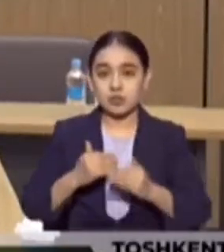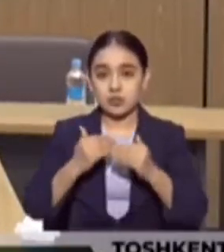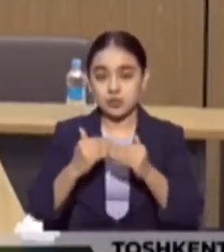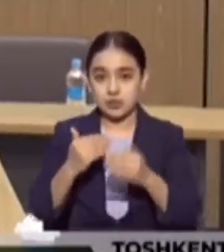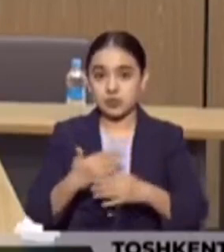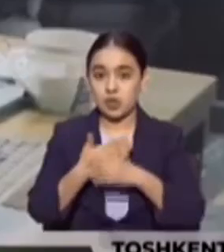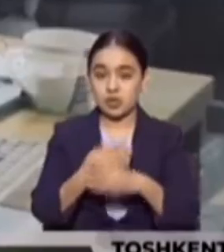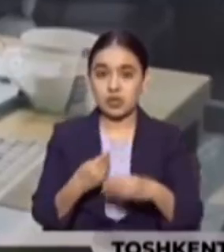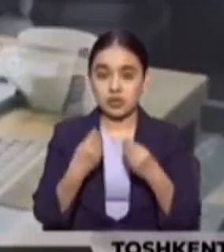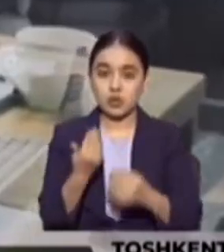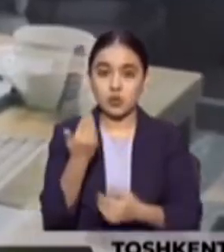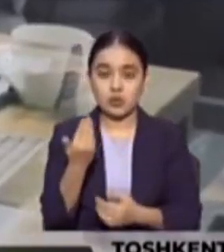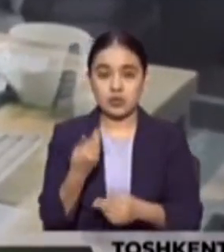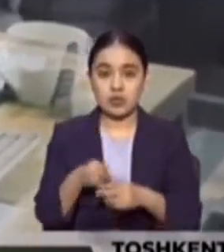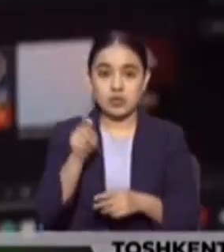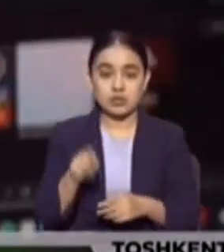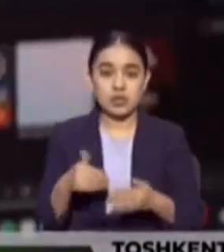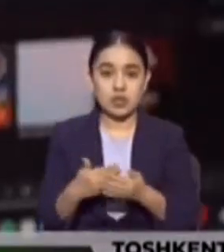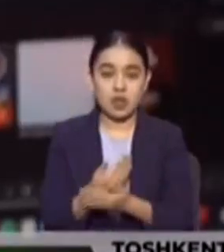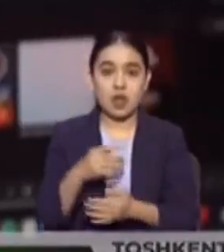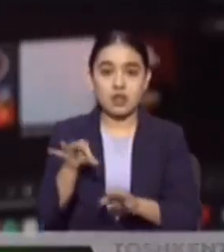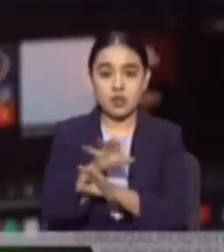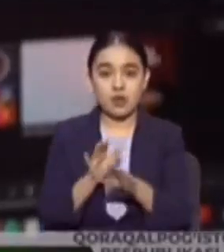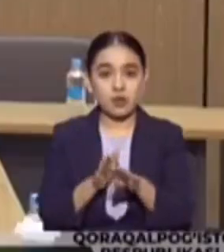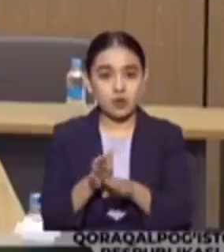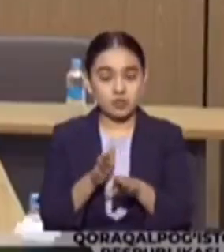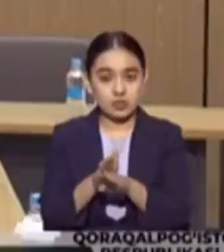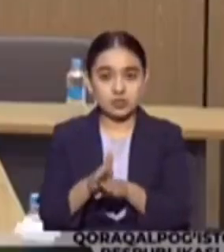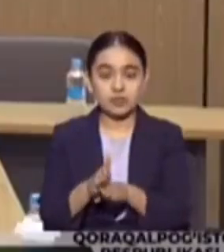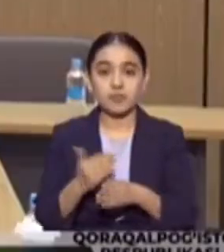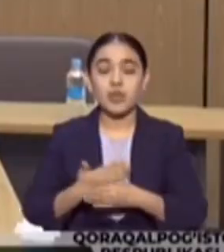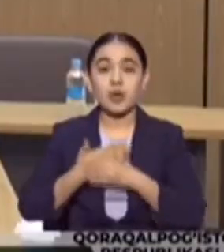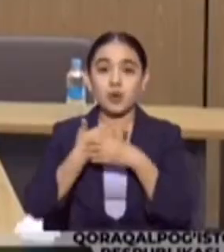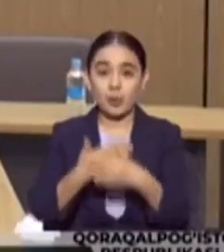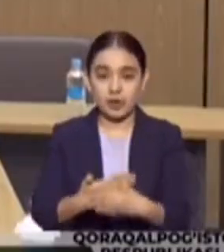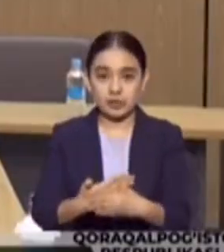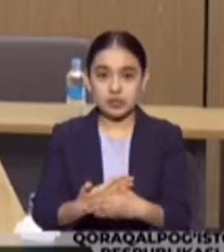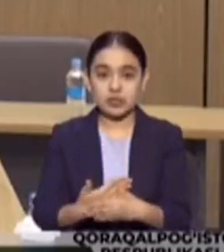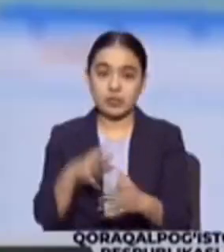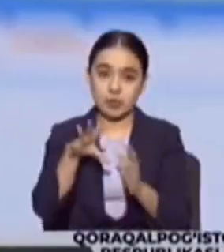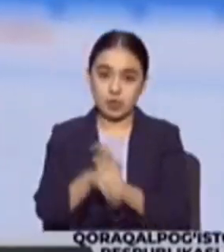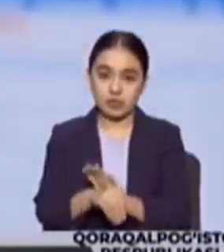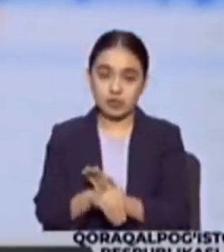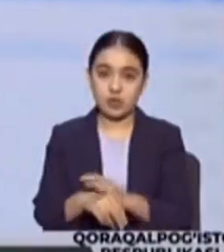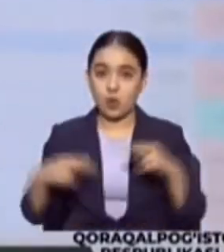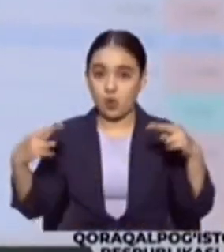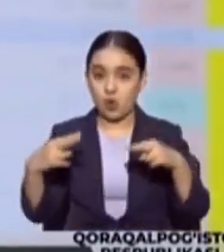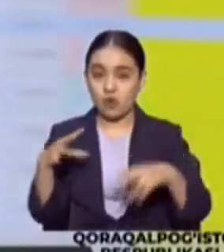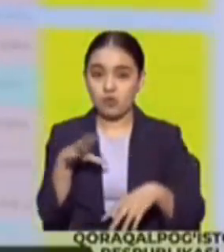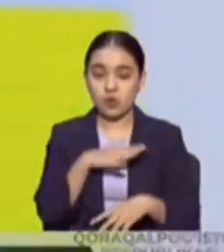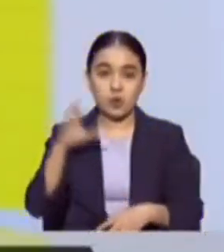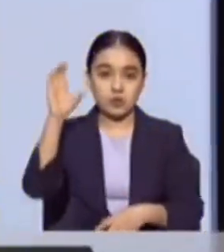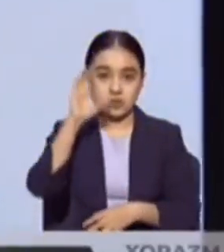surishda yordam berish, ularga shu startup loyihalarini amalga oshirishda ko'maklashishdan iborat. Guvohi